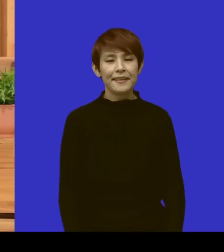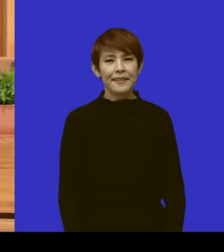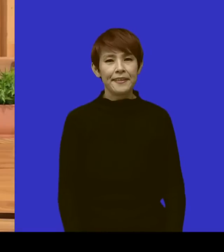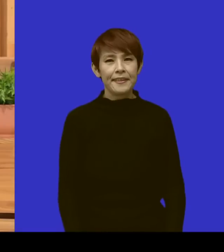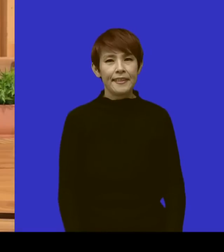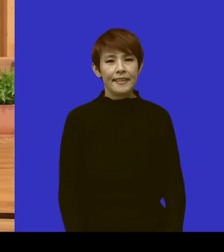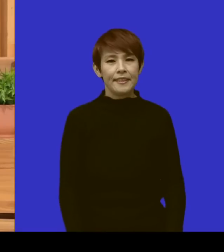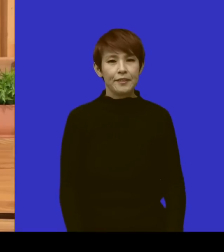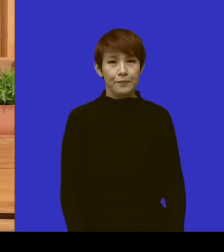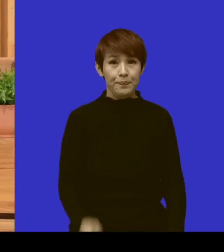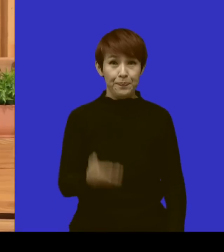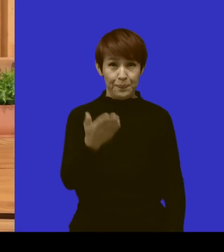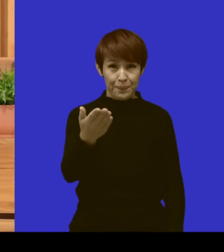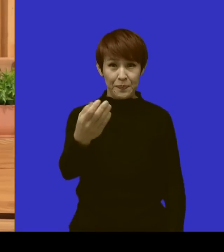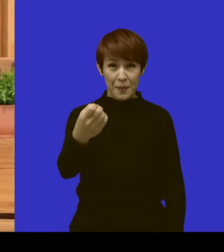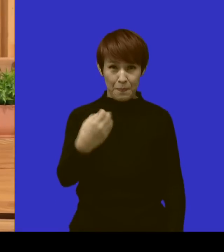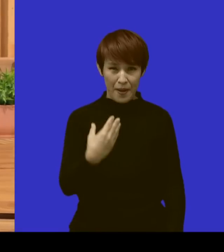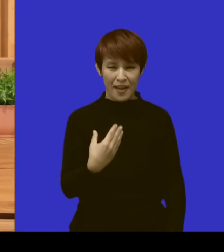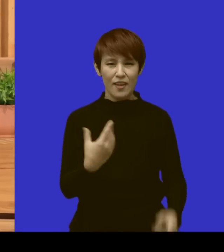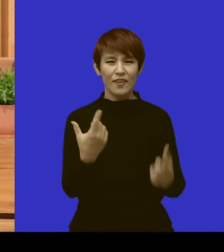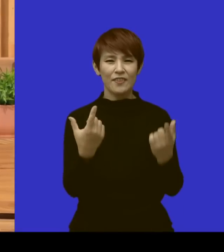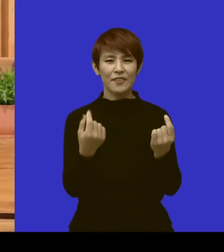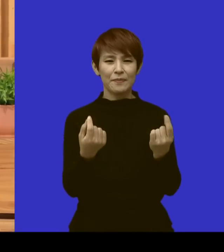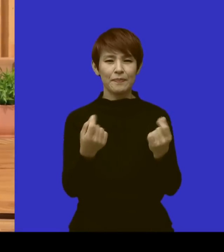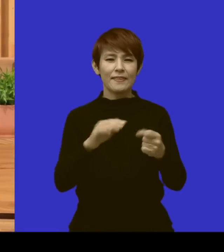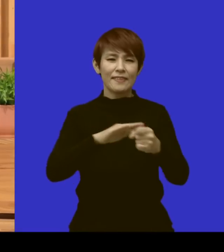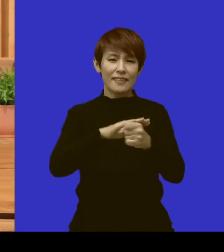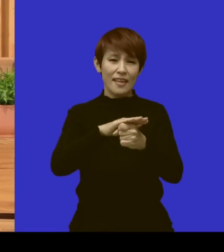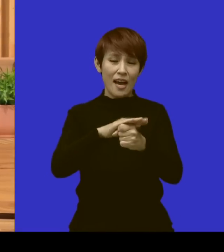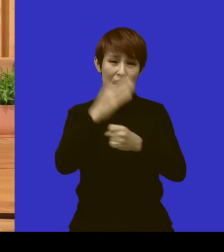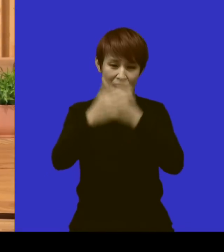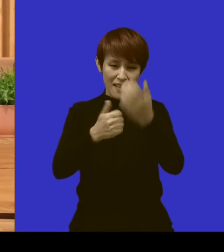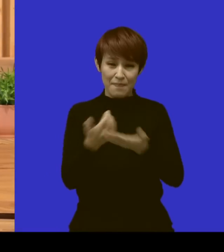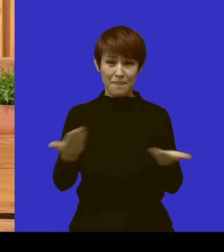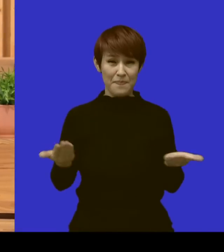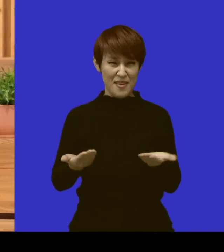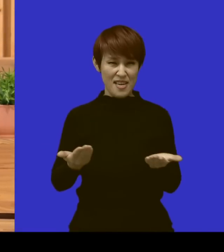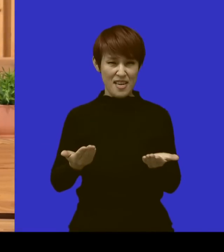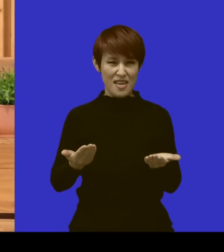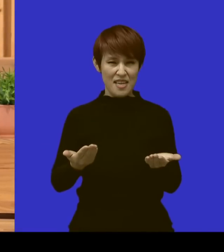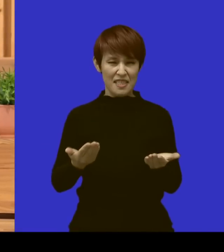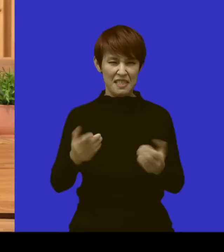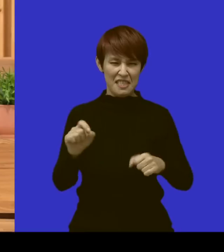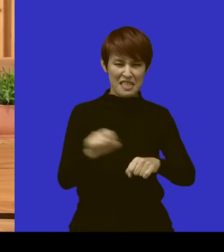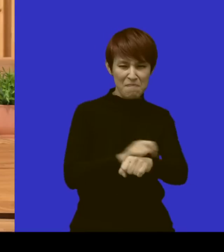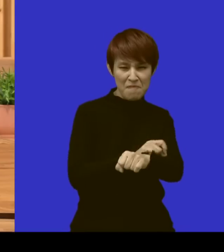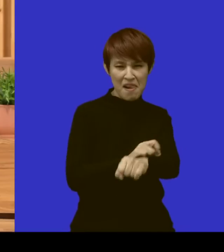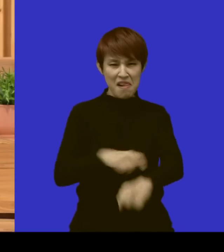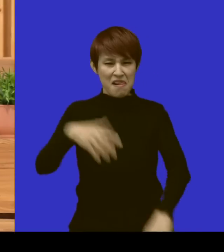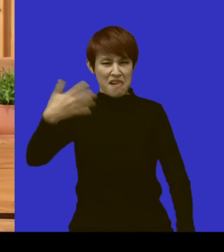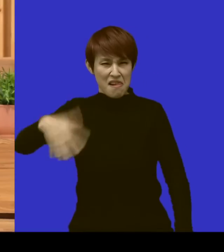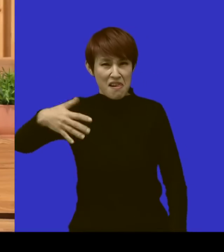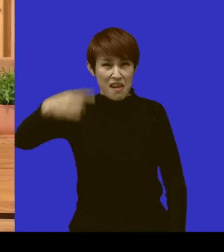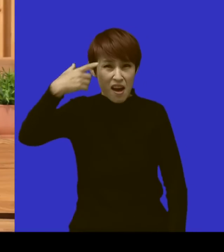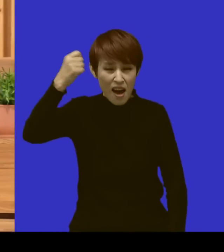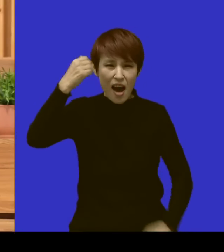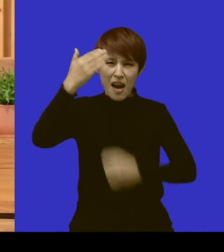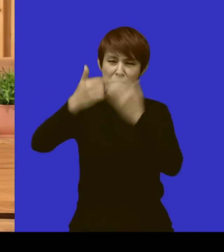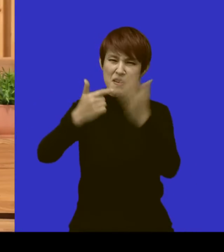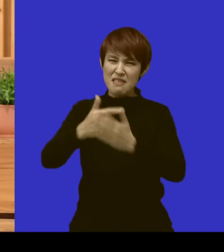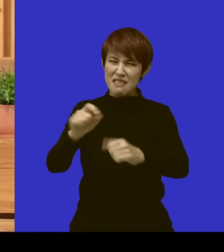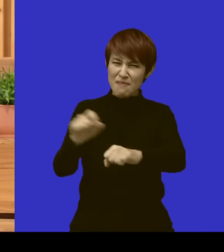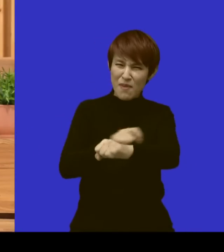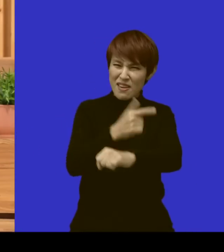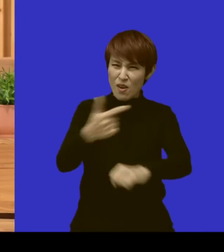우리가 아까 우리 실사님 말씀하셨고 연희 여자님 말씀하셨지만 우리가 사역이라고 하는 것이 굉장히 거창하게 생각하고 하나님께서 뭐 근사한 걸 원하실 것